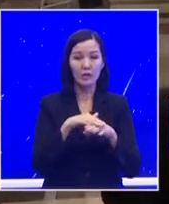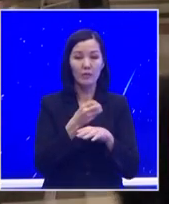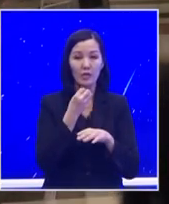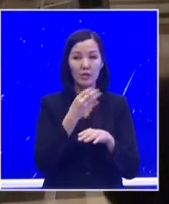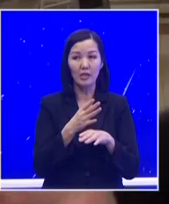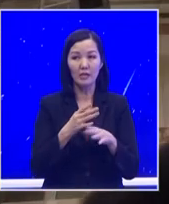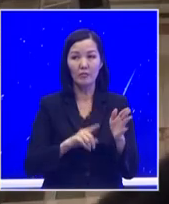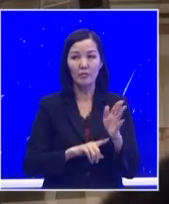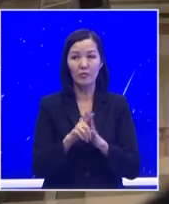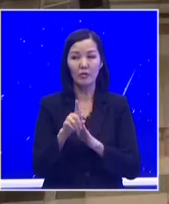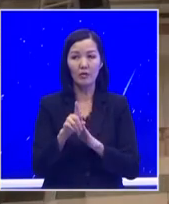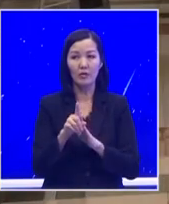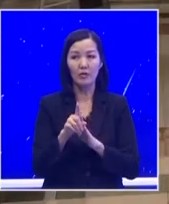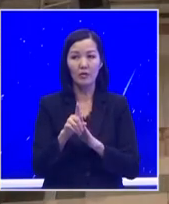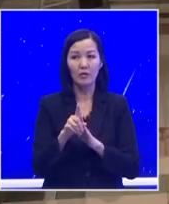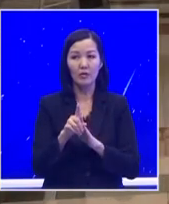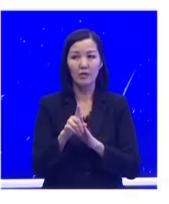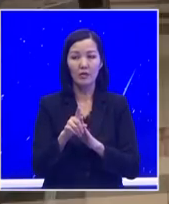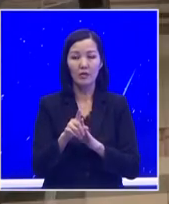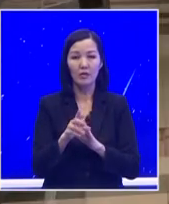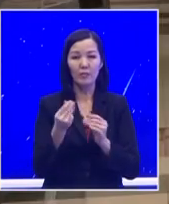міне. Бағасыдан нормаль.